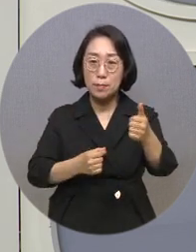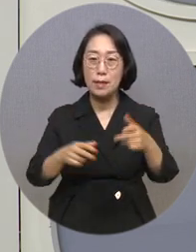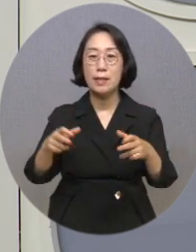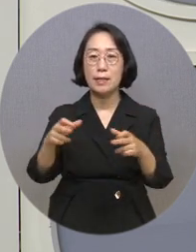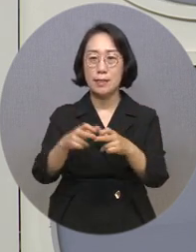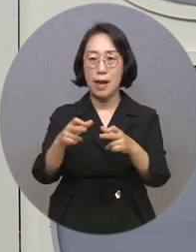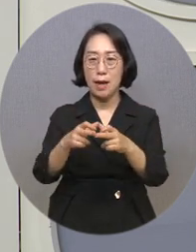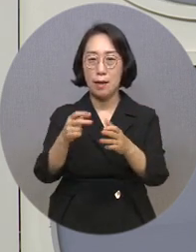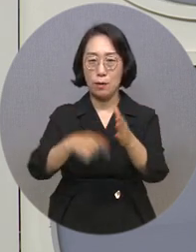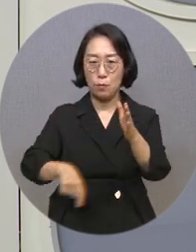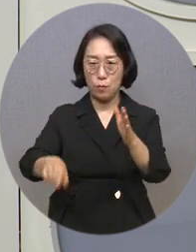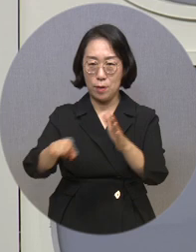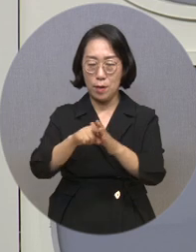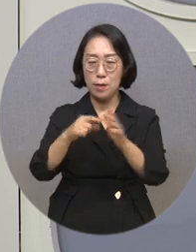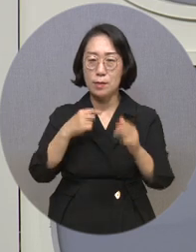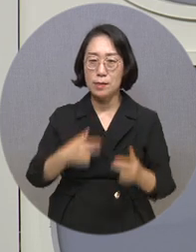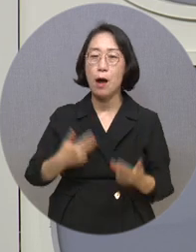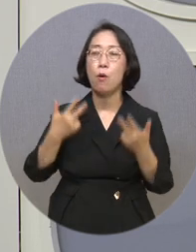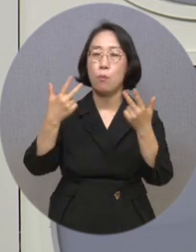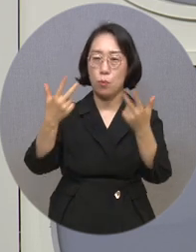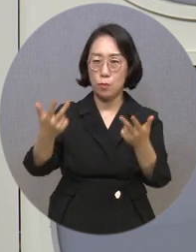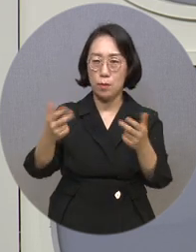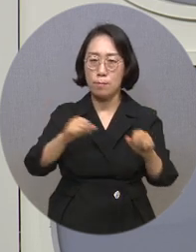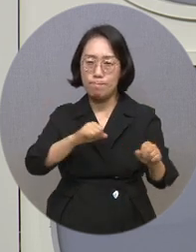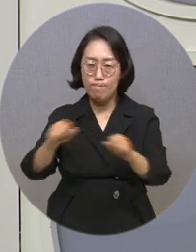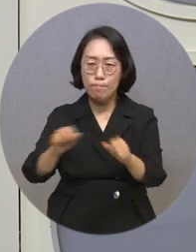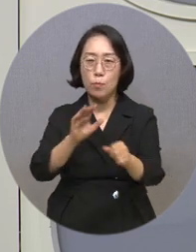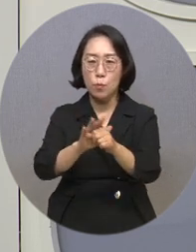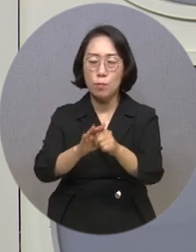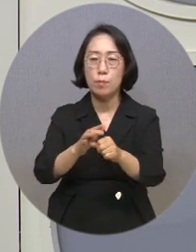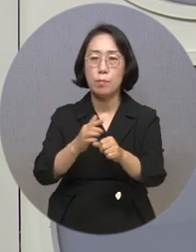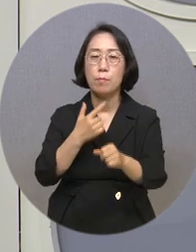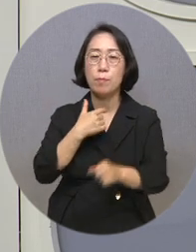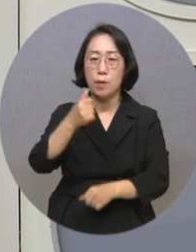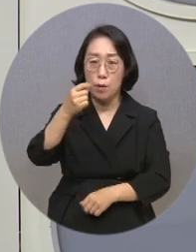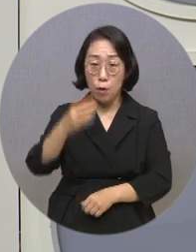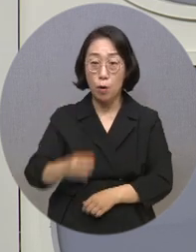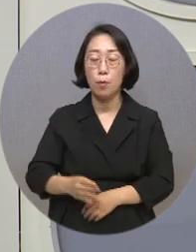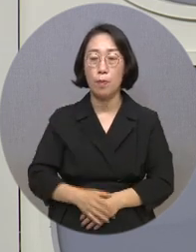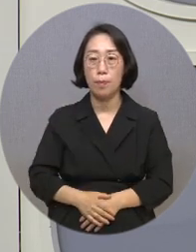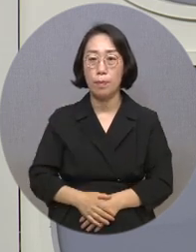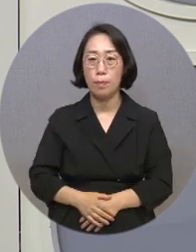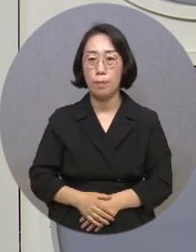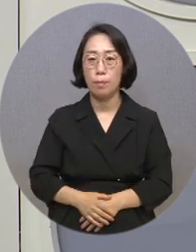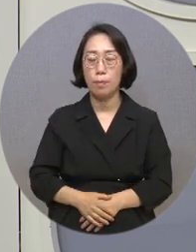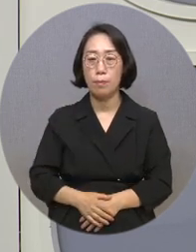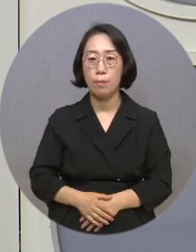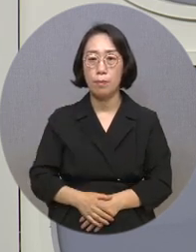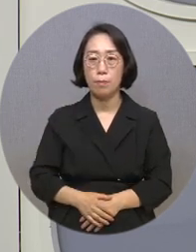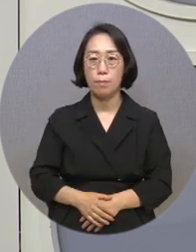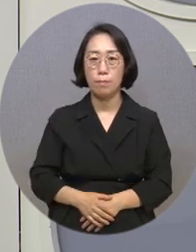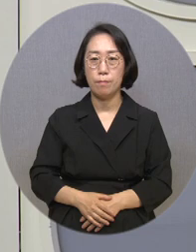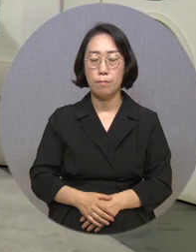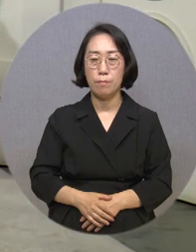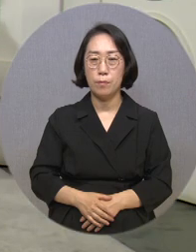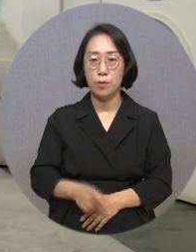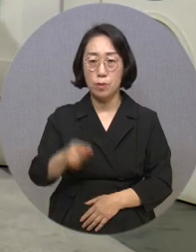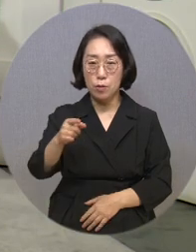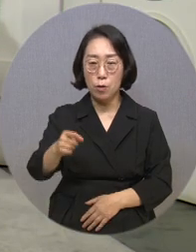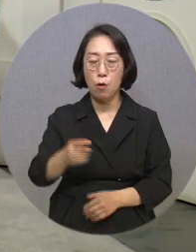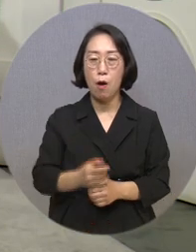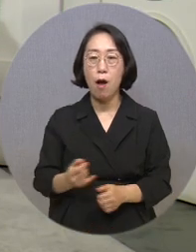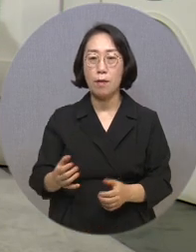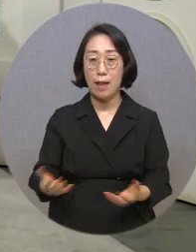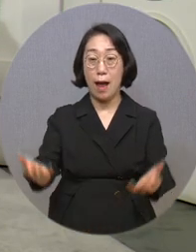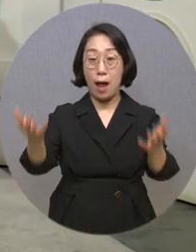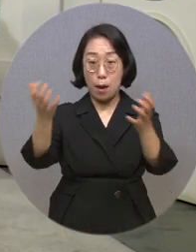장애인들을 위한 그 봉사활동을 참 많이 하셨어요. 네. 대전에서 장애인들을 위해서 근로자 합동 결혼식도 한 10년